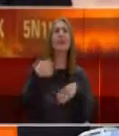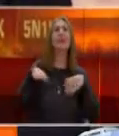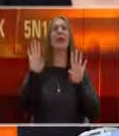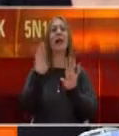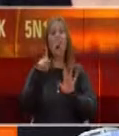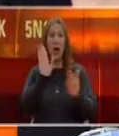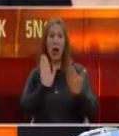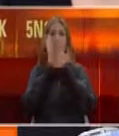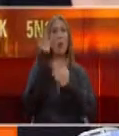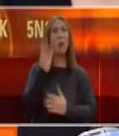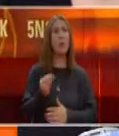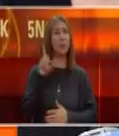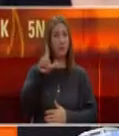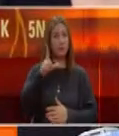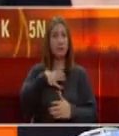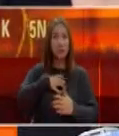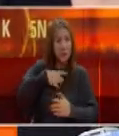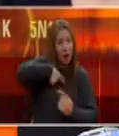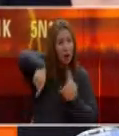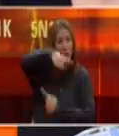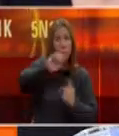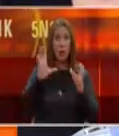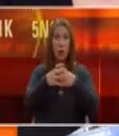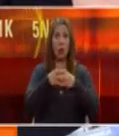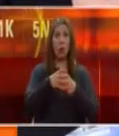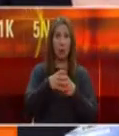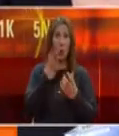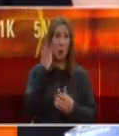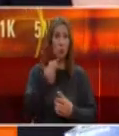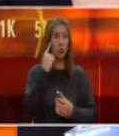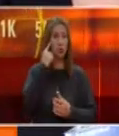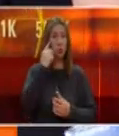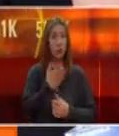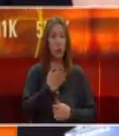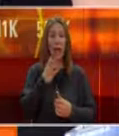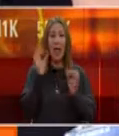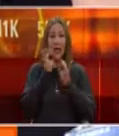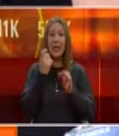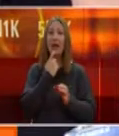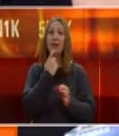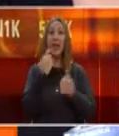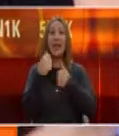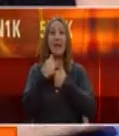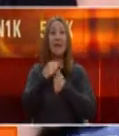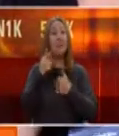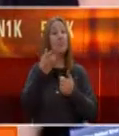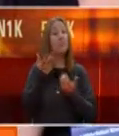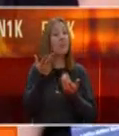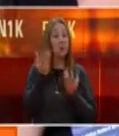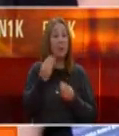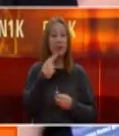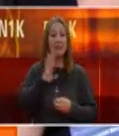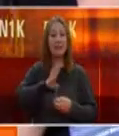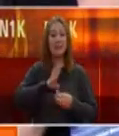buna karşı durmalıyız. Kendi aralarında bir örgütlenme söz konusu oluyor. Evet. Genelde erken yaşta evliliği besleyen şeylerden biri de işte